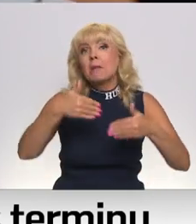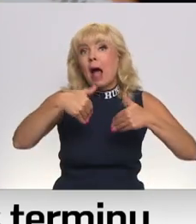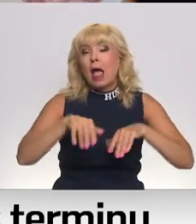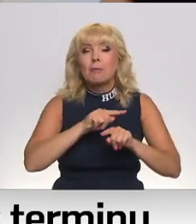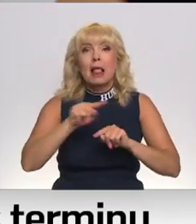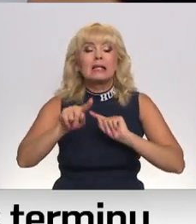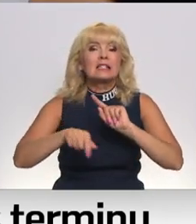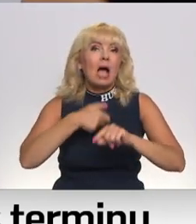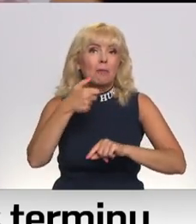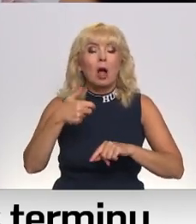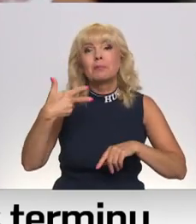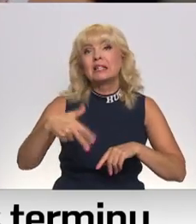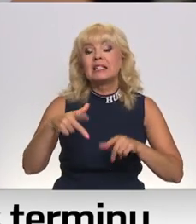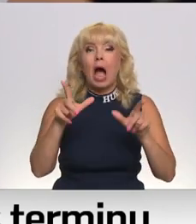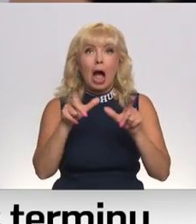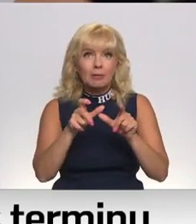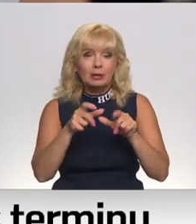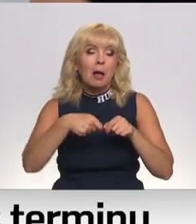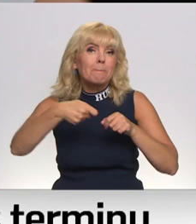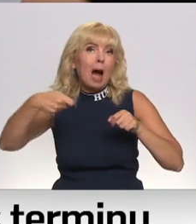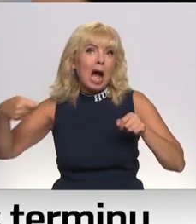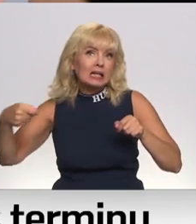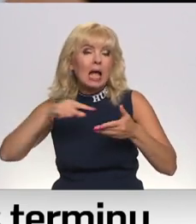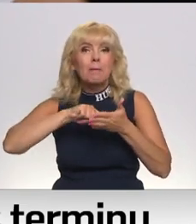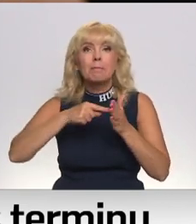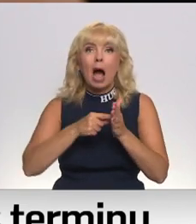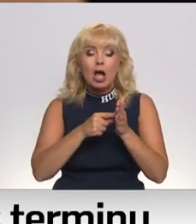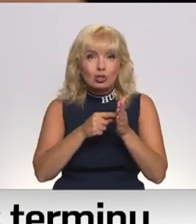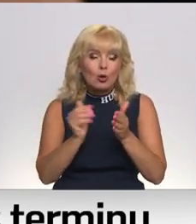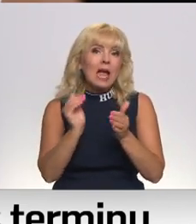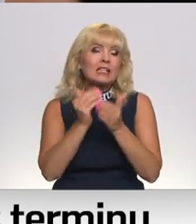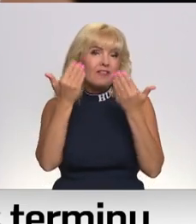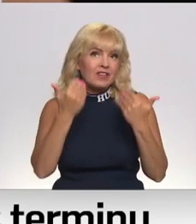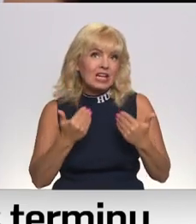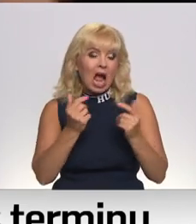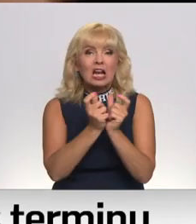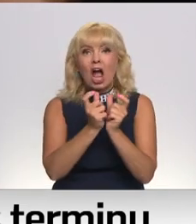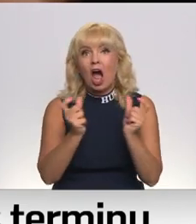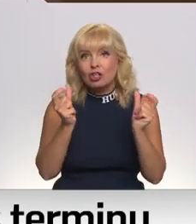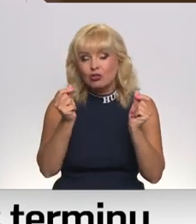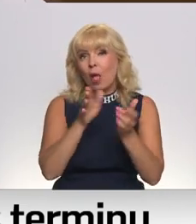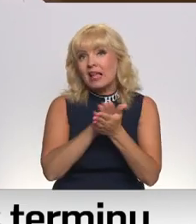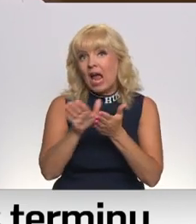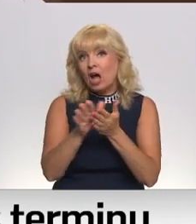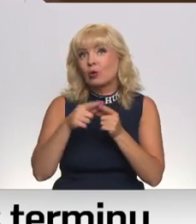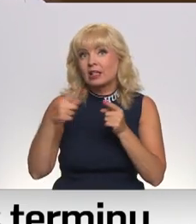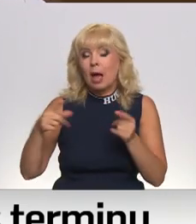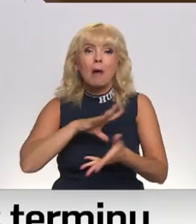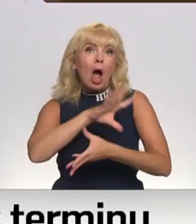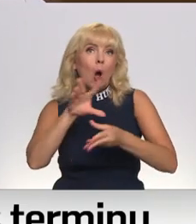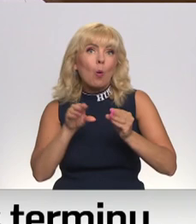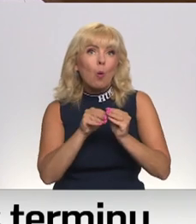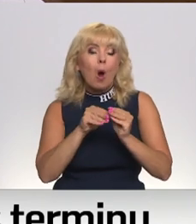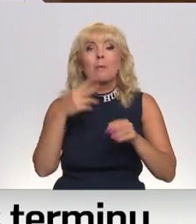līdz nākamā gada 30. Aprīlim pagarināt pasu un identifikācijas karšu lietošanas termiņu. Kopš